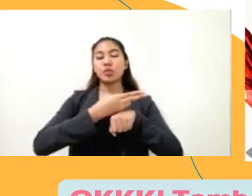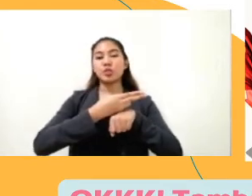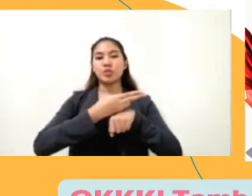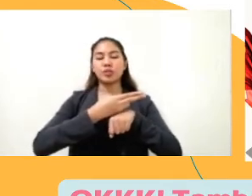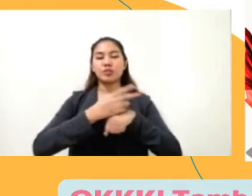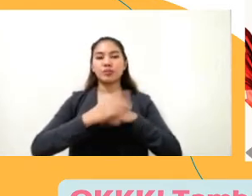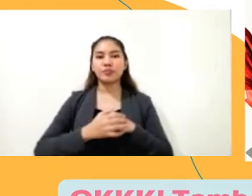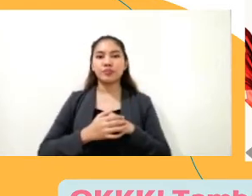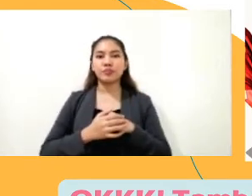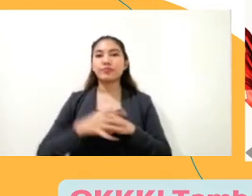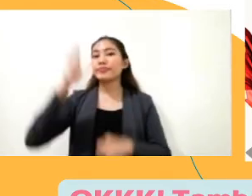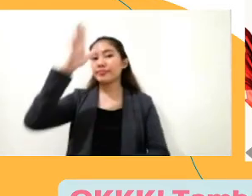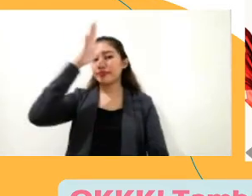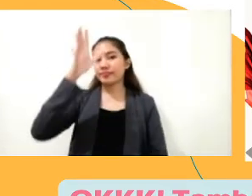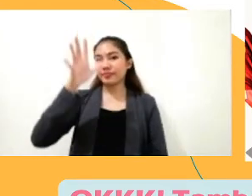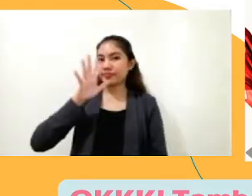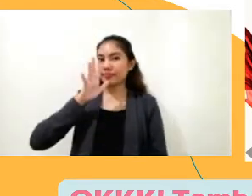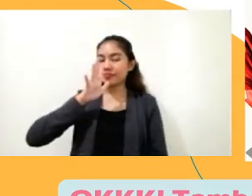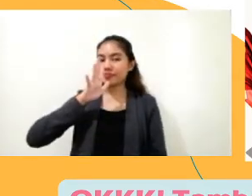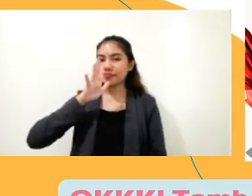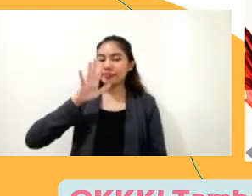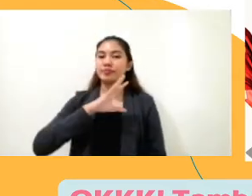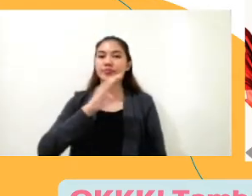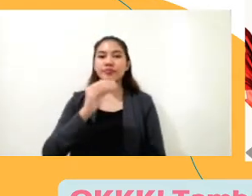mga magulang at yung mga ibang